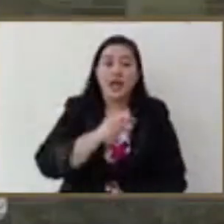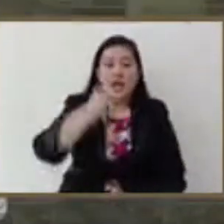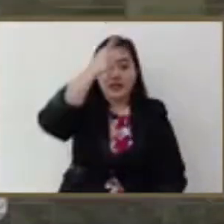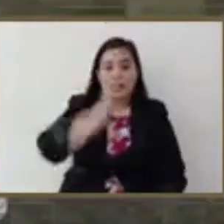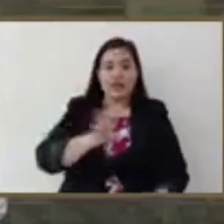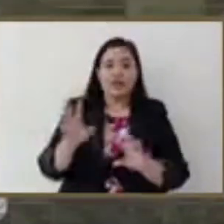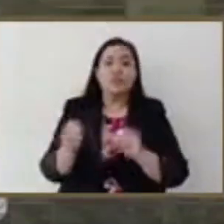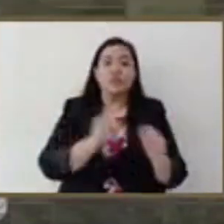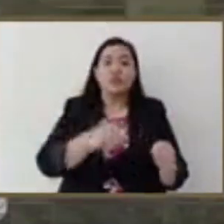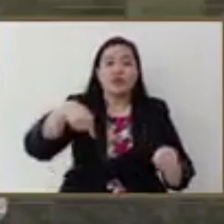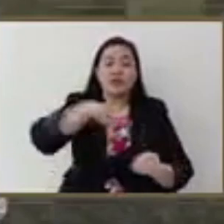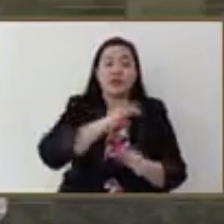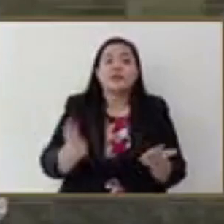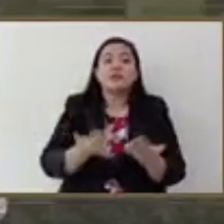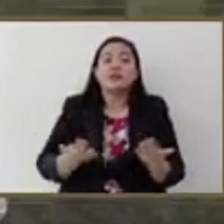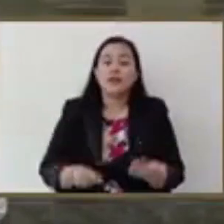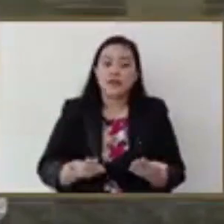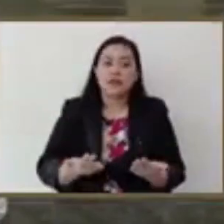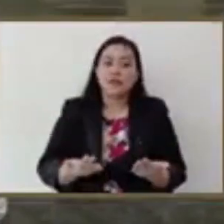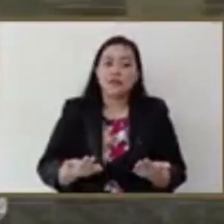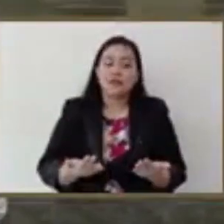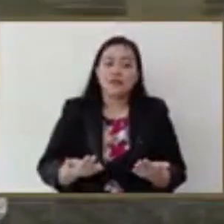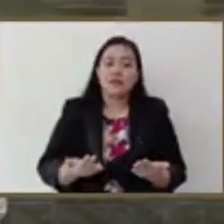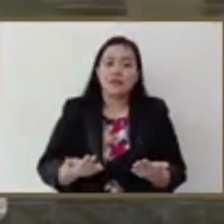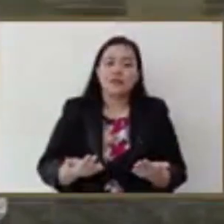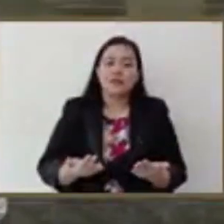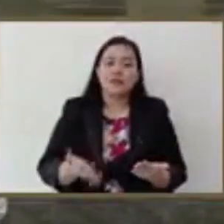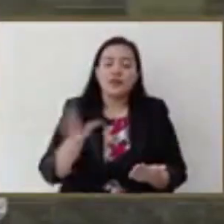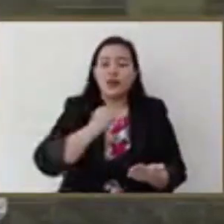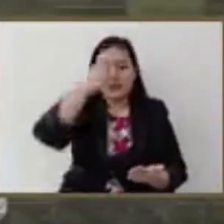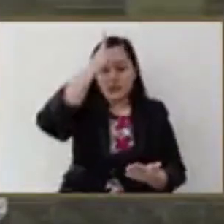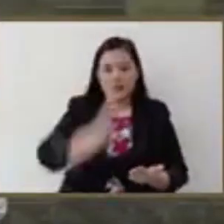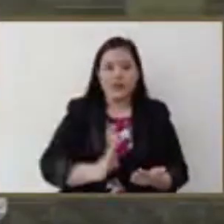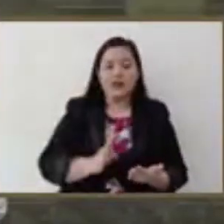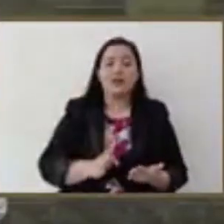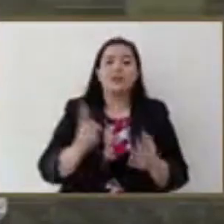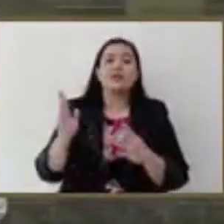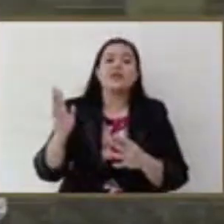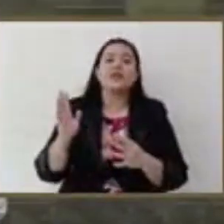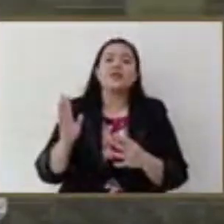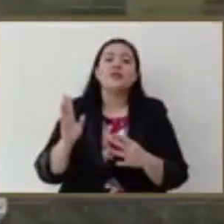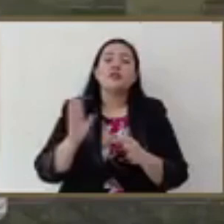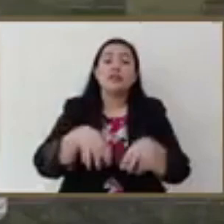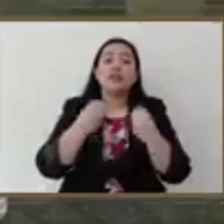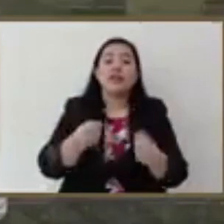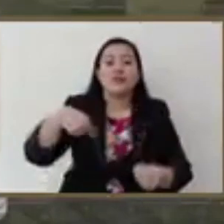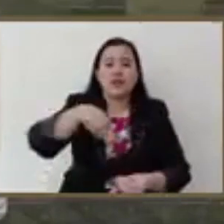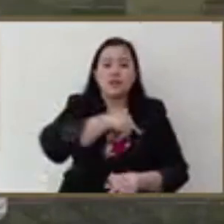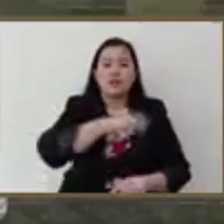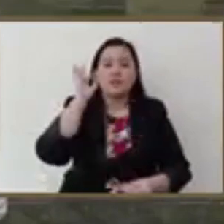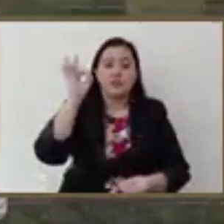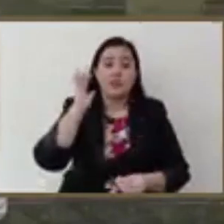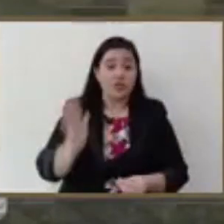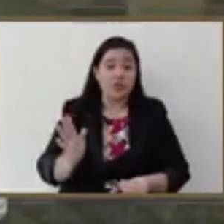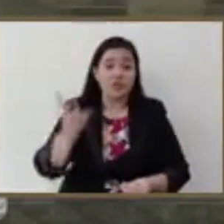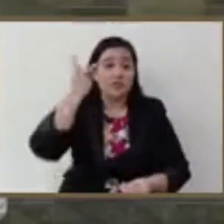kanyang preacher sa church. Okay? To preach His word. Now, in the assembly, in the Old Testament,